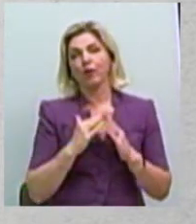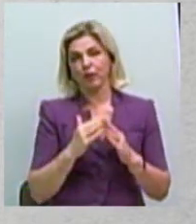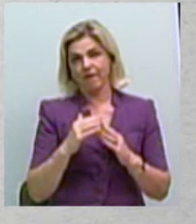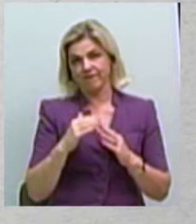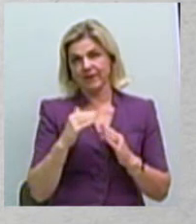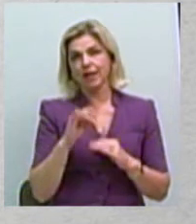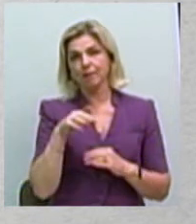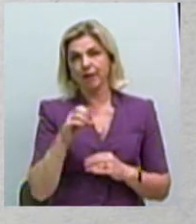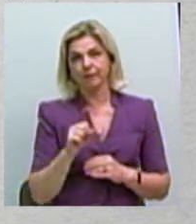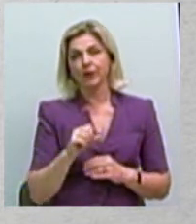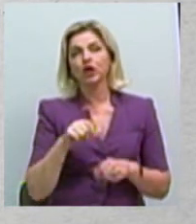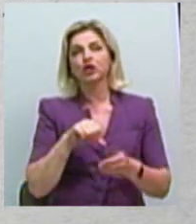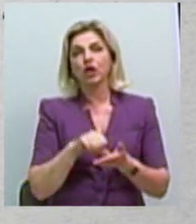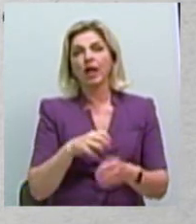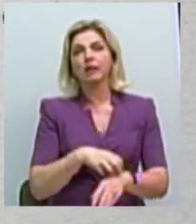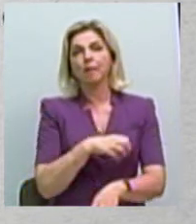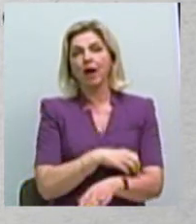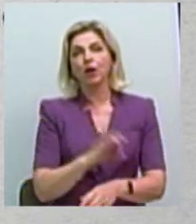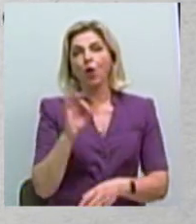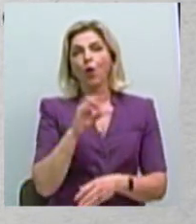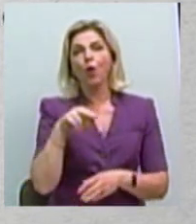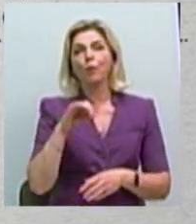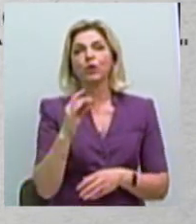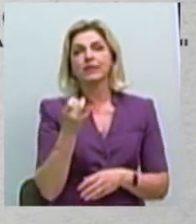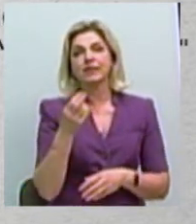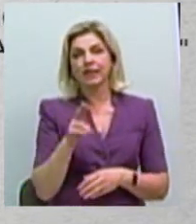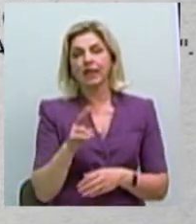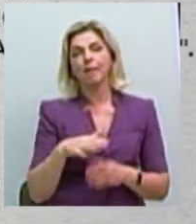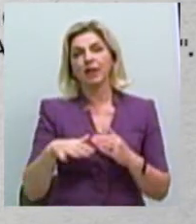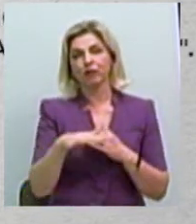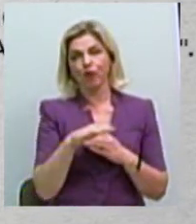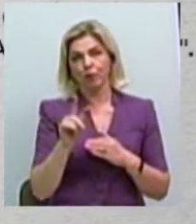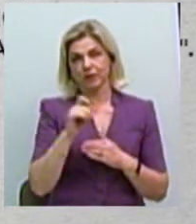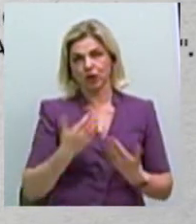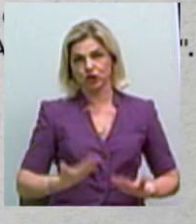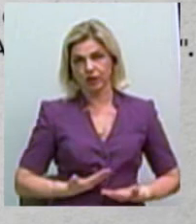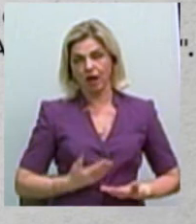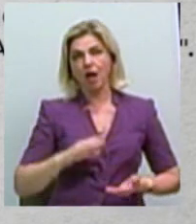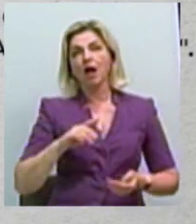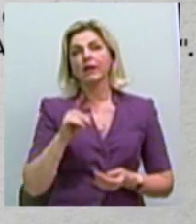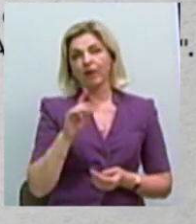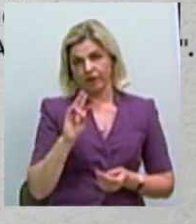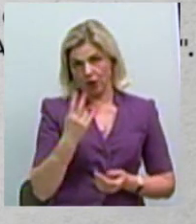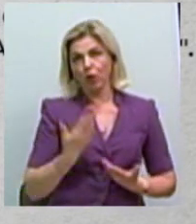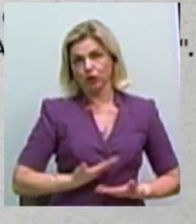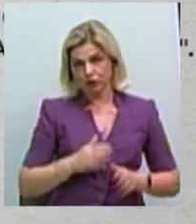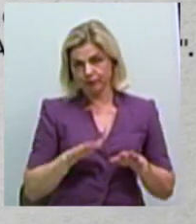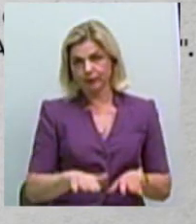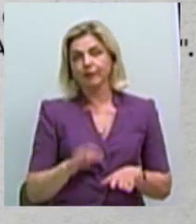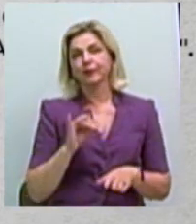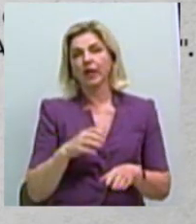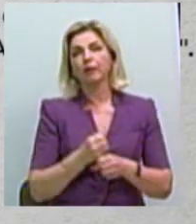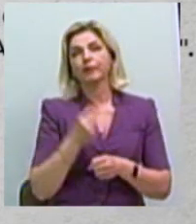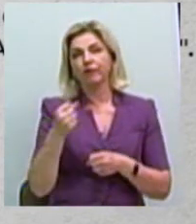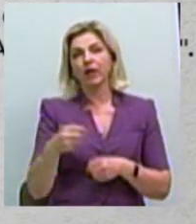Член політичної партії «Опозиційна платформа за життя». Проживає в місті Миколаєві. Судимість відсутня. Суб'єкт висування –